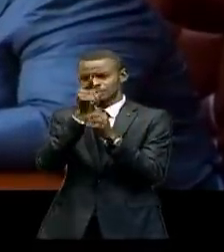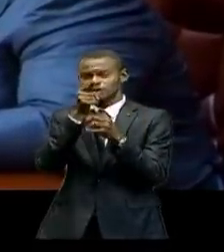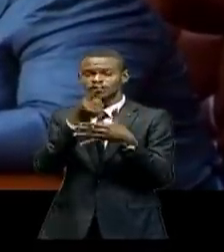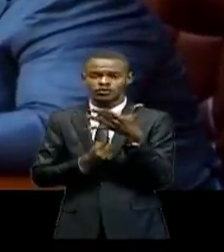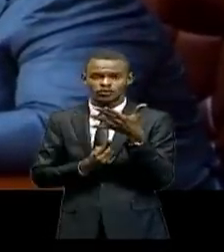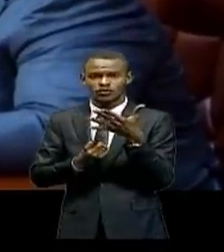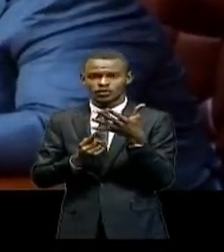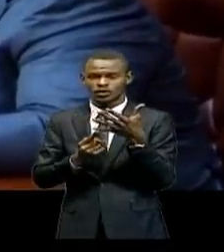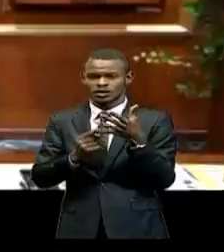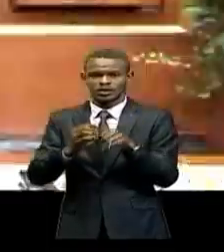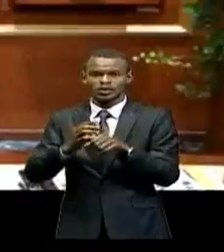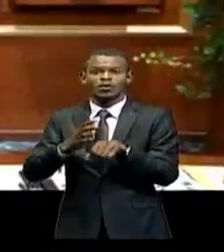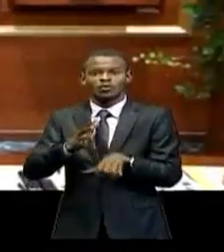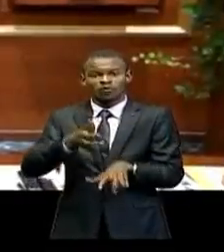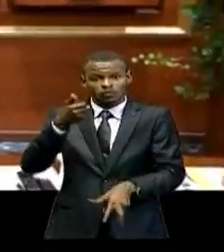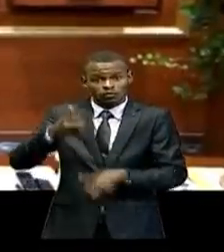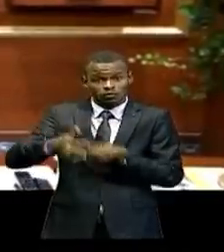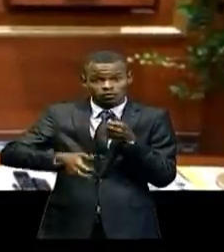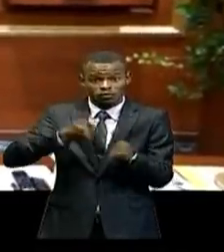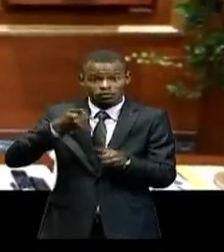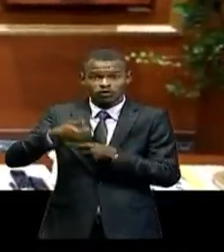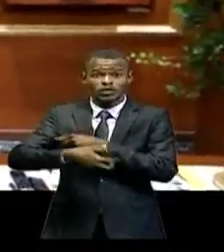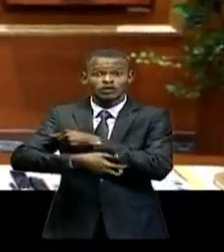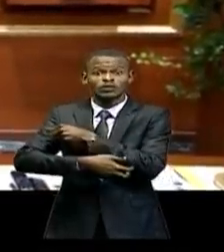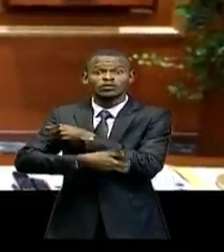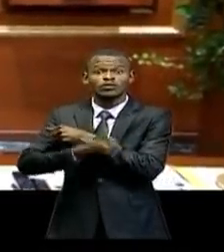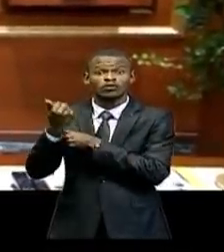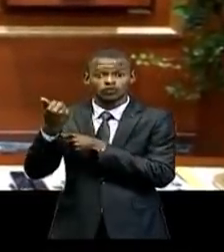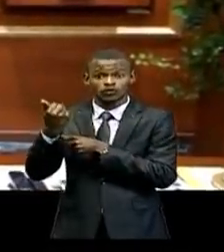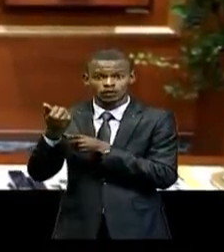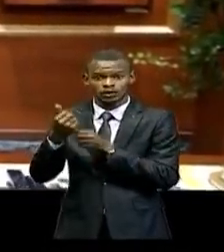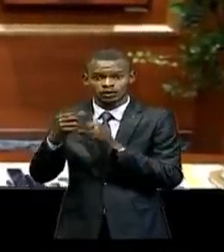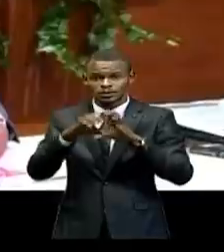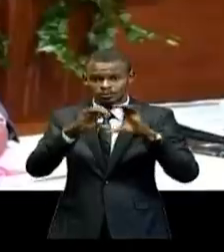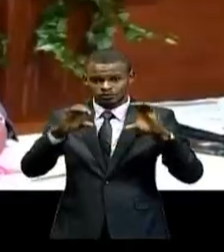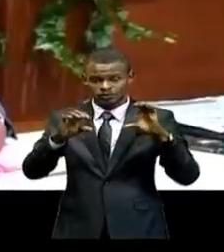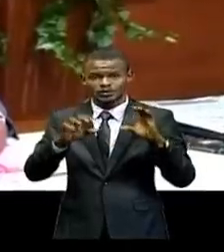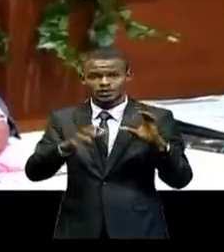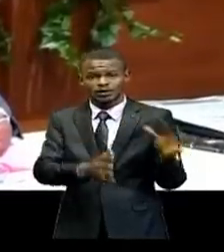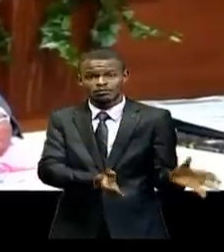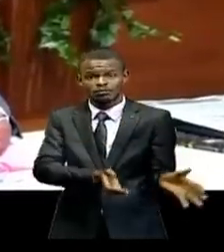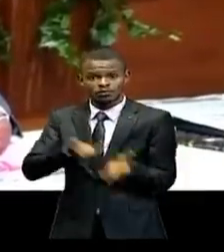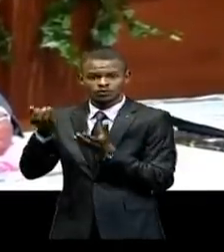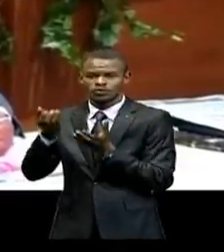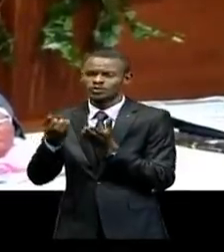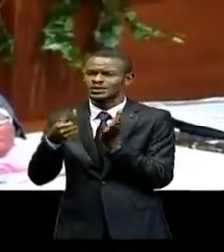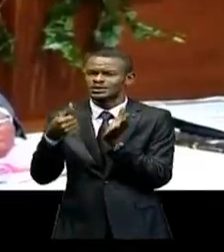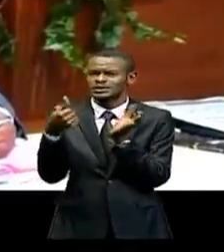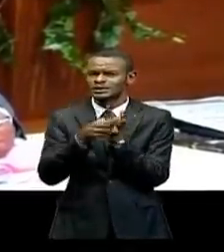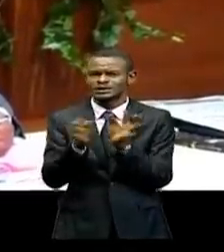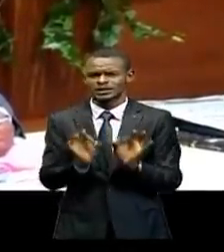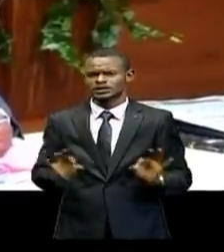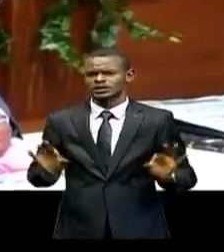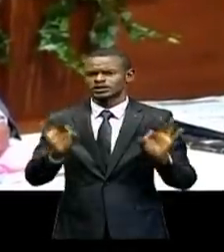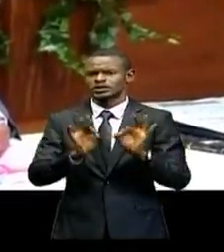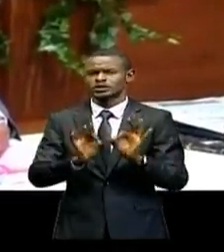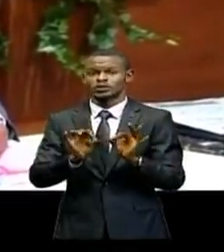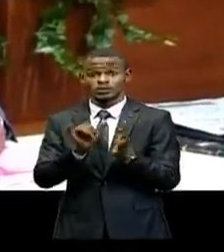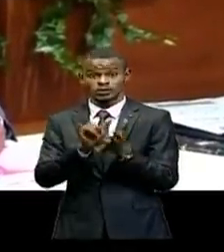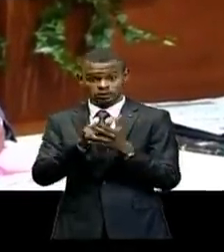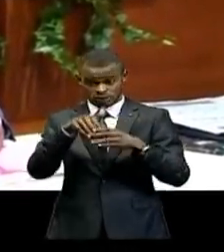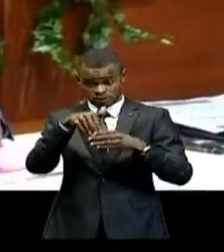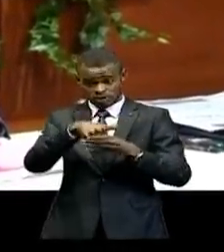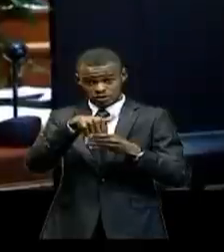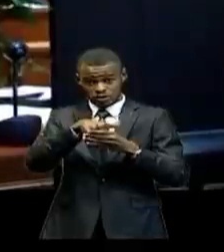ainsi les recettes à percevoir par l'État sur les dites exportations et occasionnant la pénurie d'intrants dans la